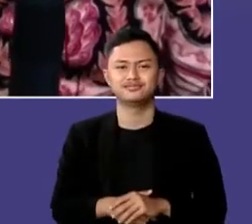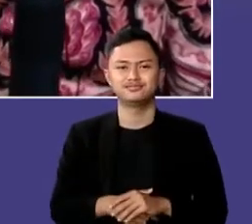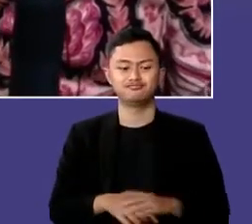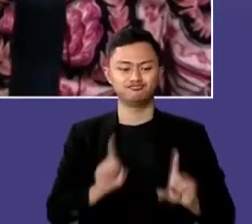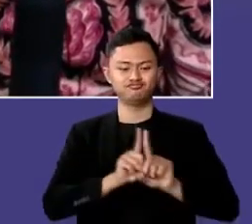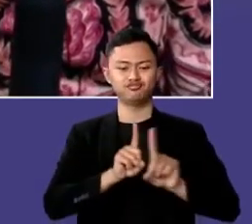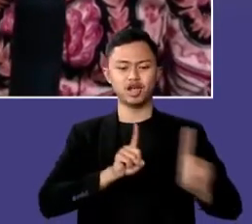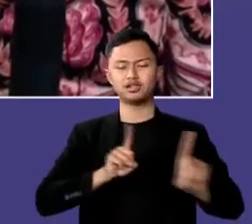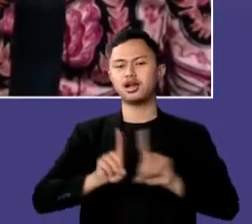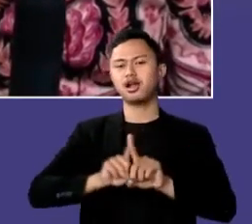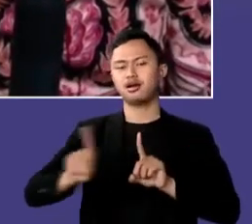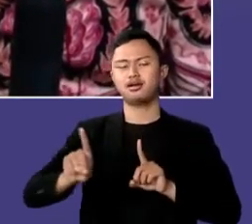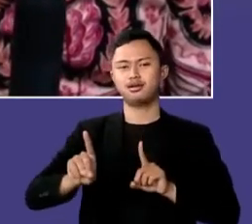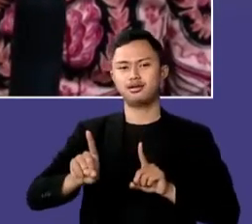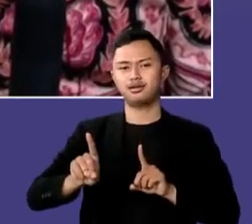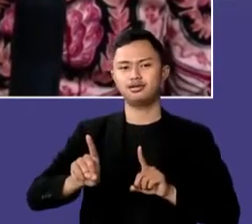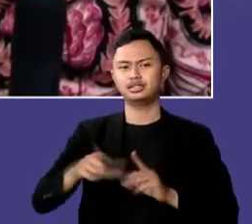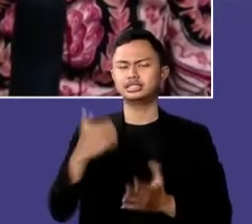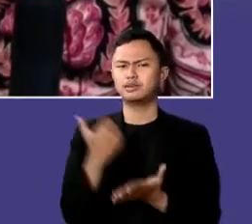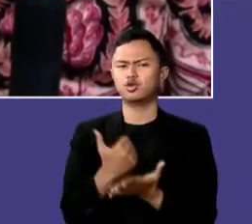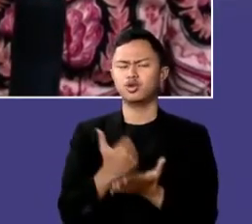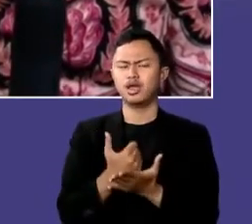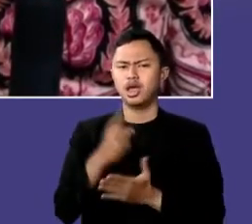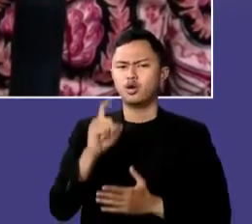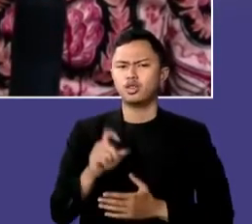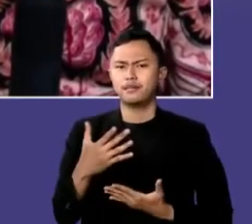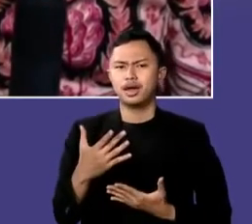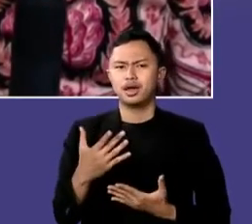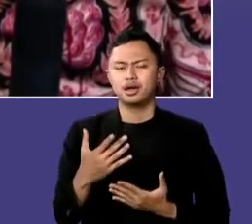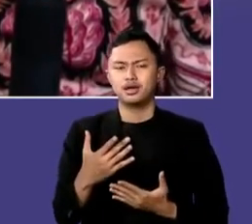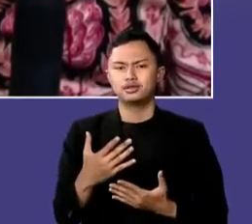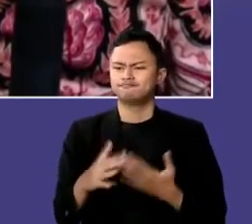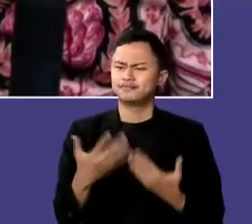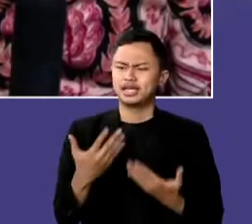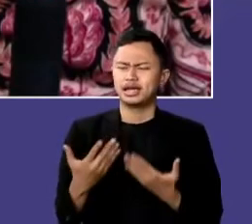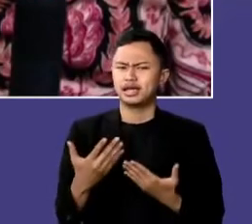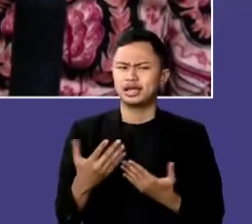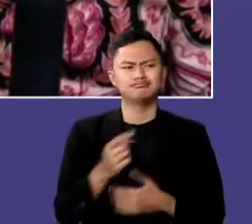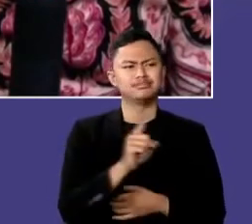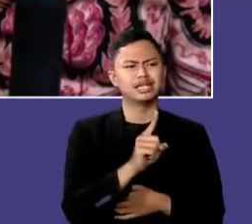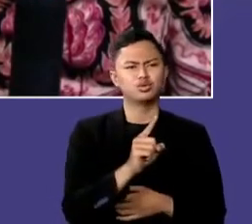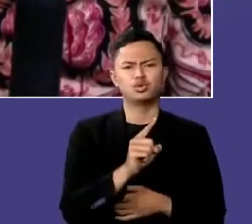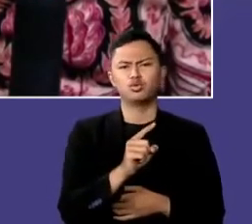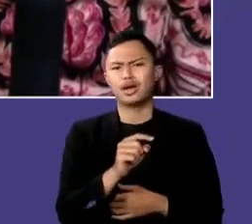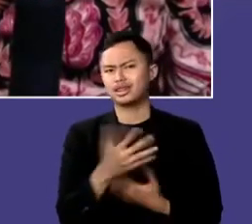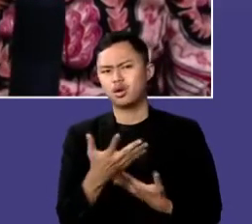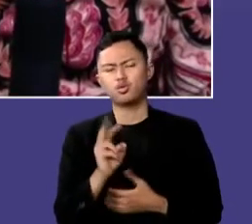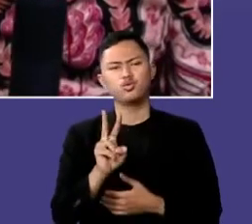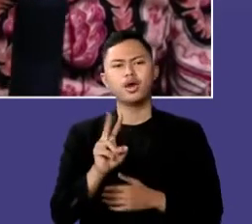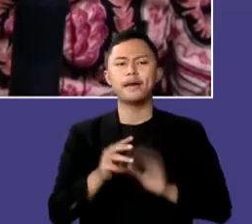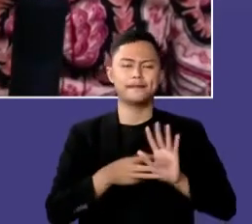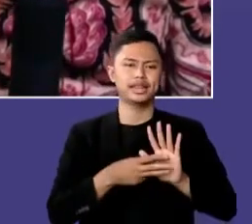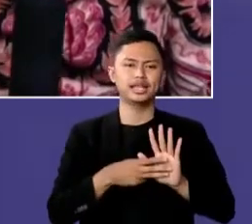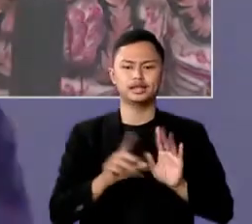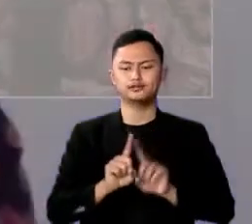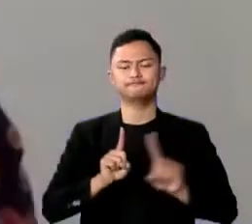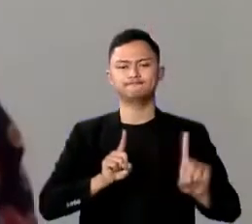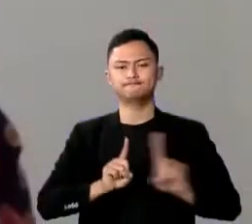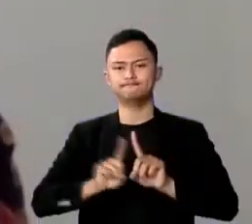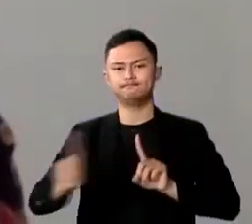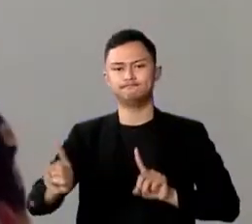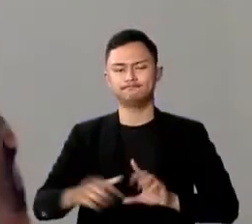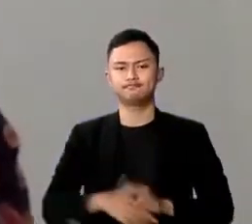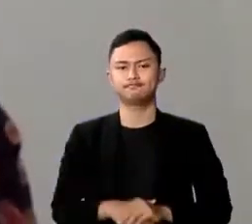menjaga jarak ya jaga jarak sebenarnya harusnya expert sekitar 100 1,8 meter nah